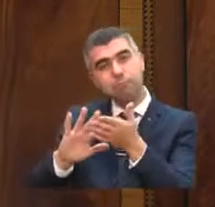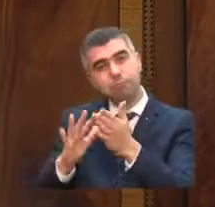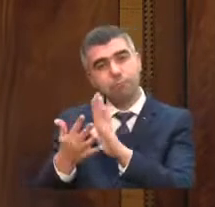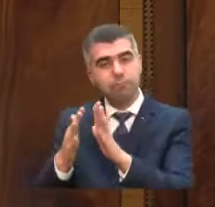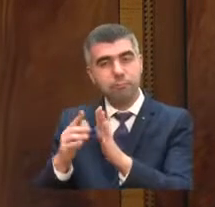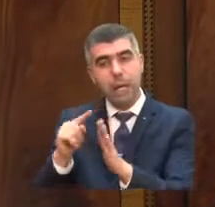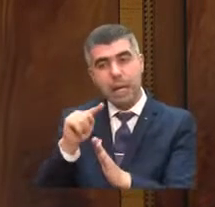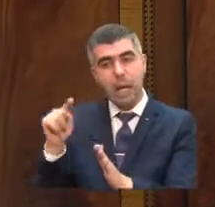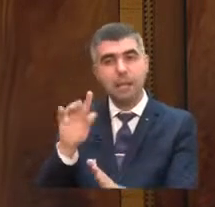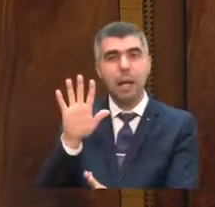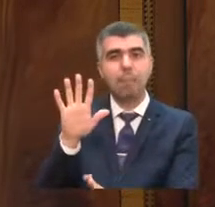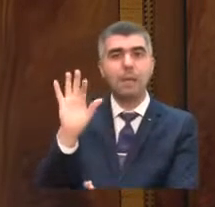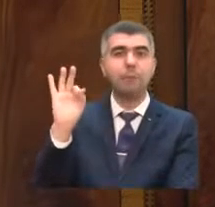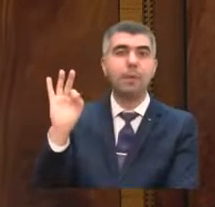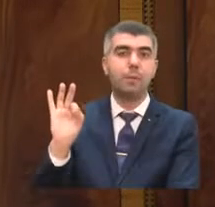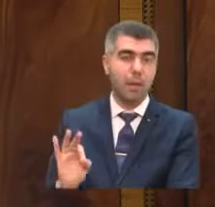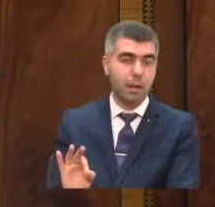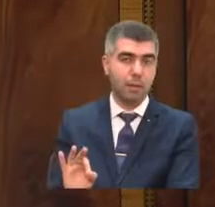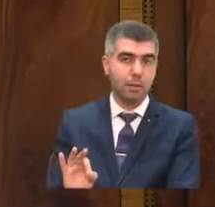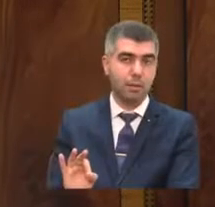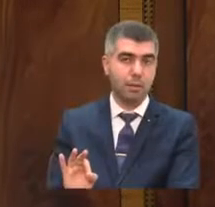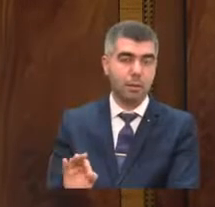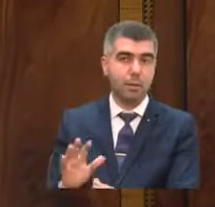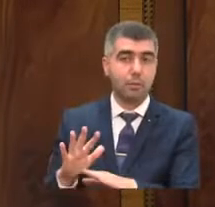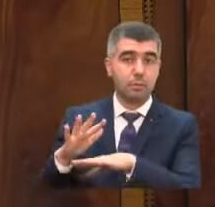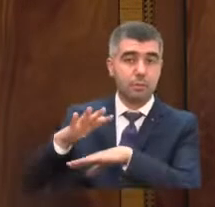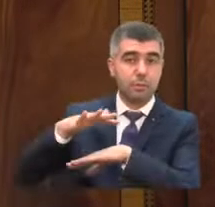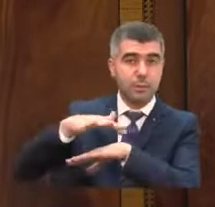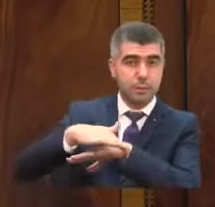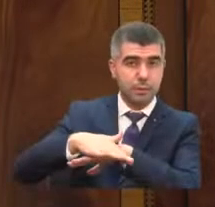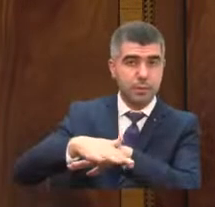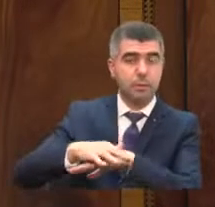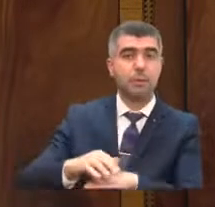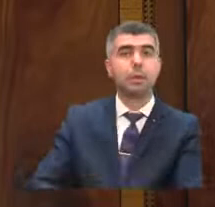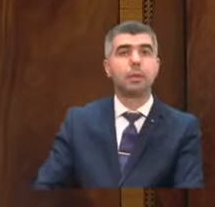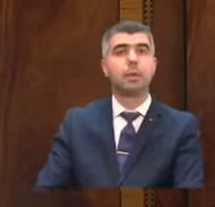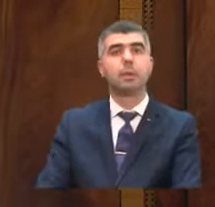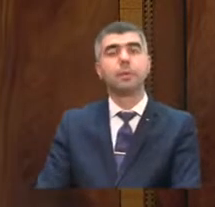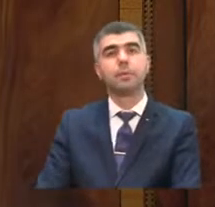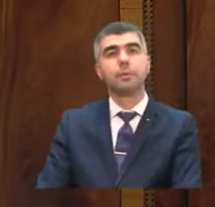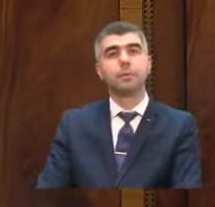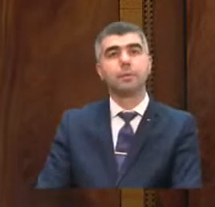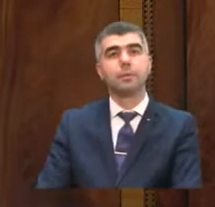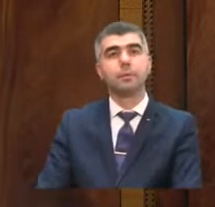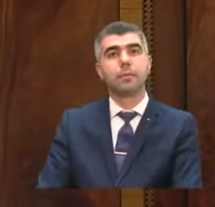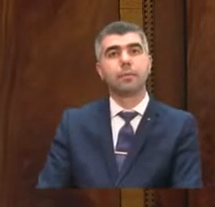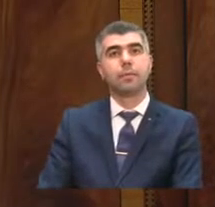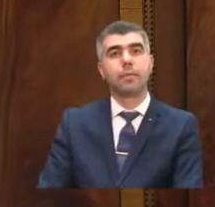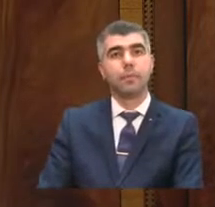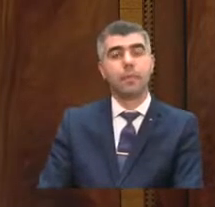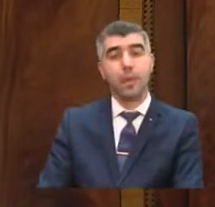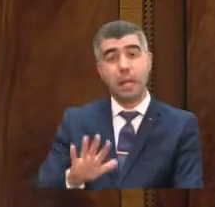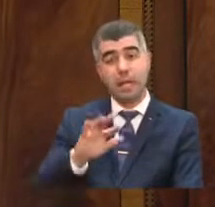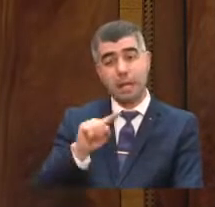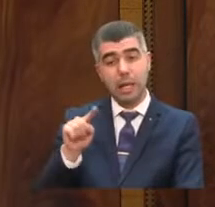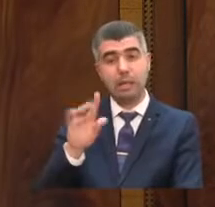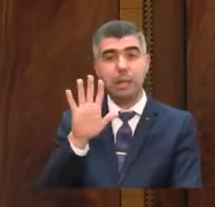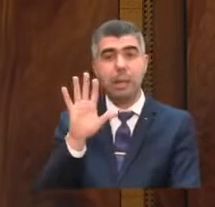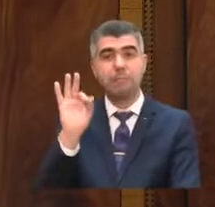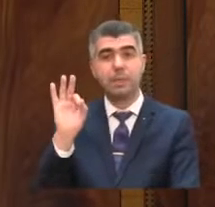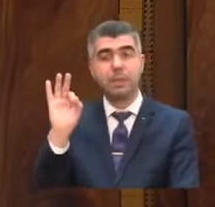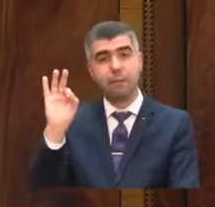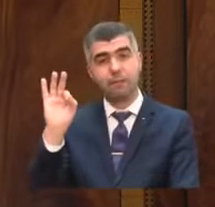ناقص 5% في حوض اللوكوس وناقص 67% في الحوض ديال سوس مسا، وناقص 50% في